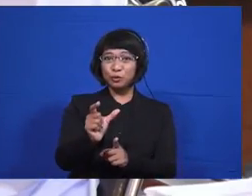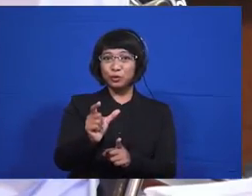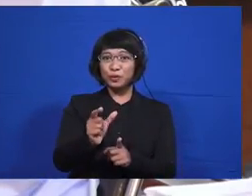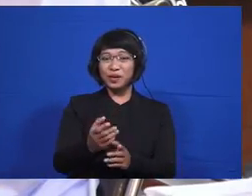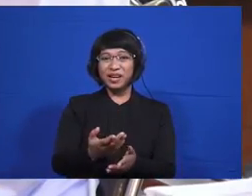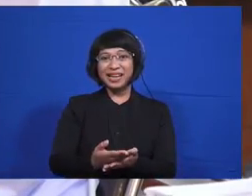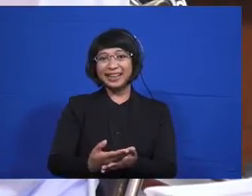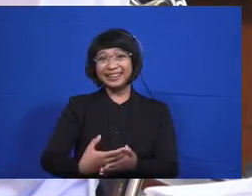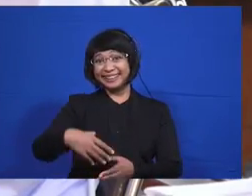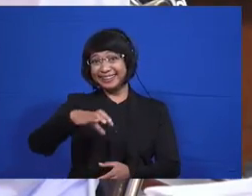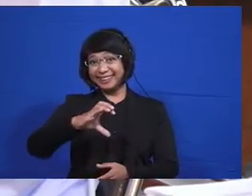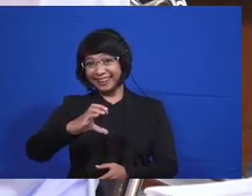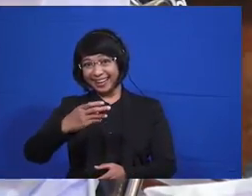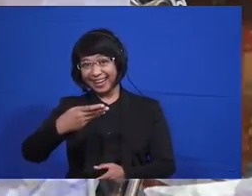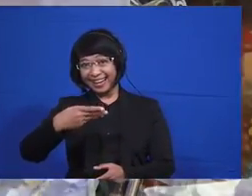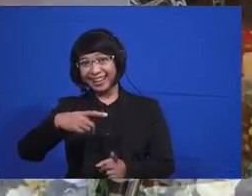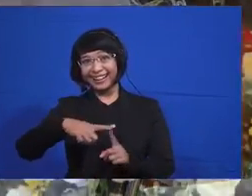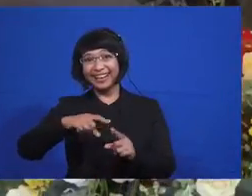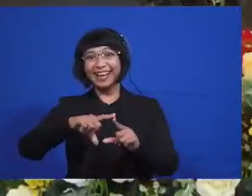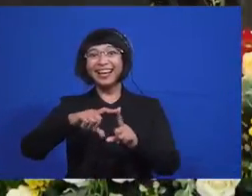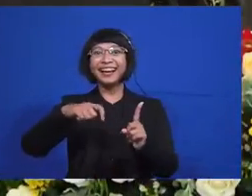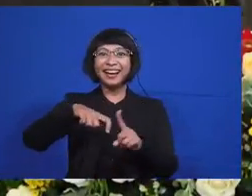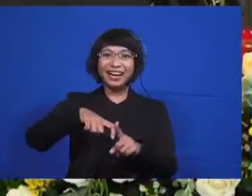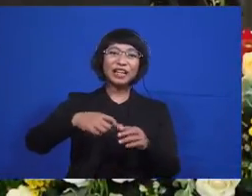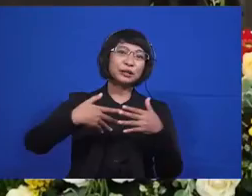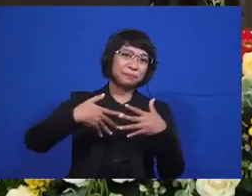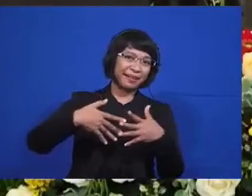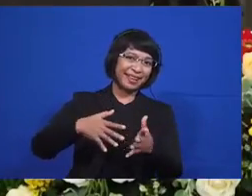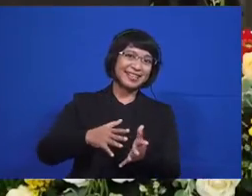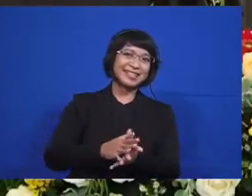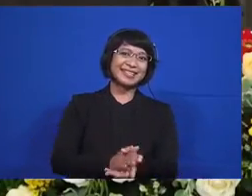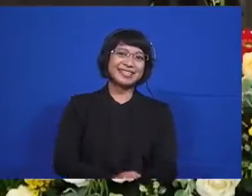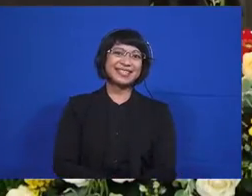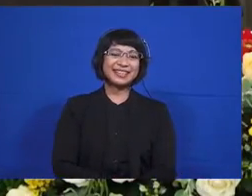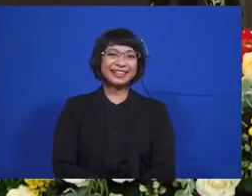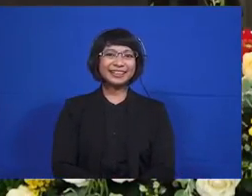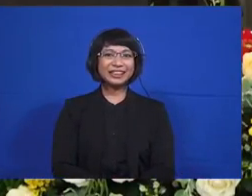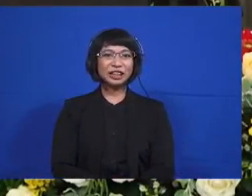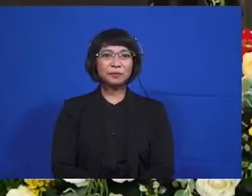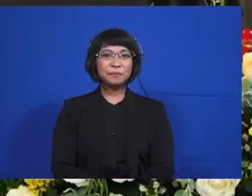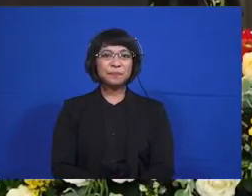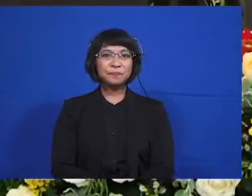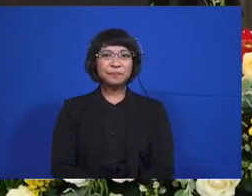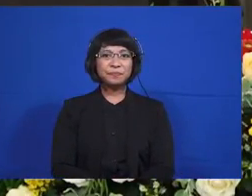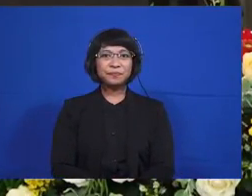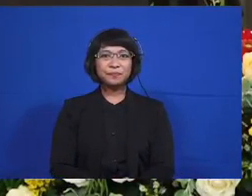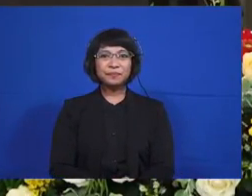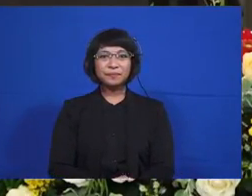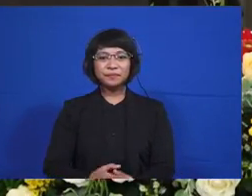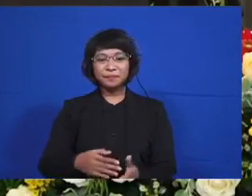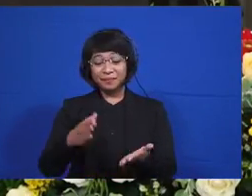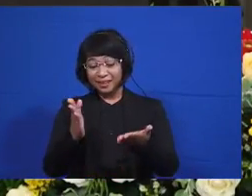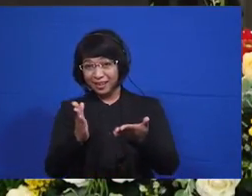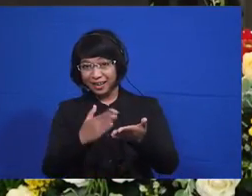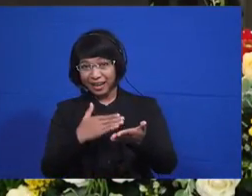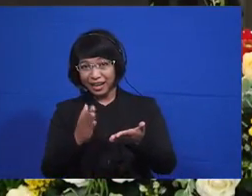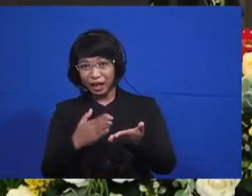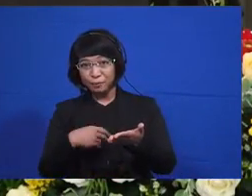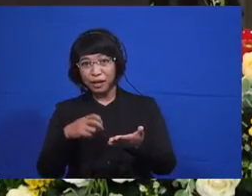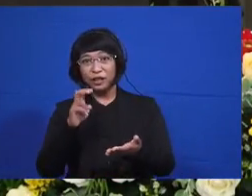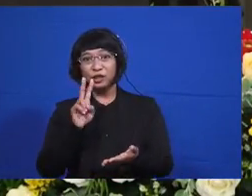terbatas. Nanti romo-romo dapatnya setelah tabisan ya. Ya. Di halaman 2 sampai halaman 6